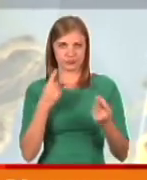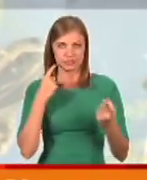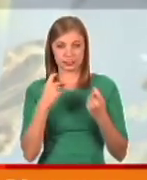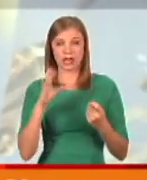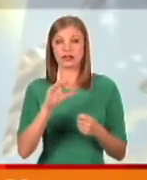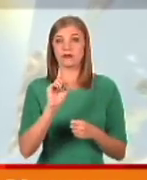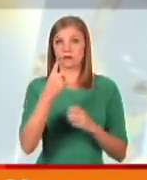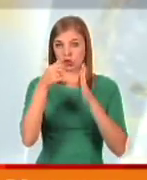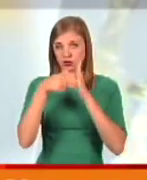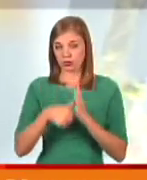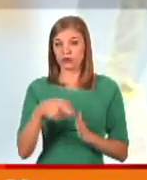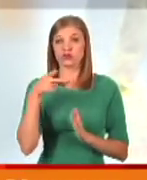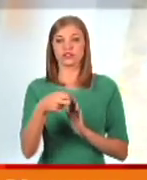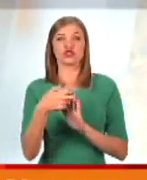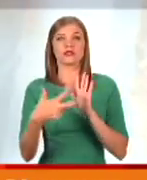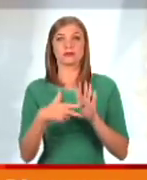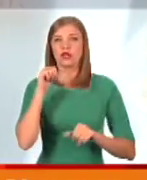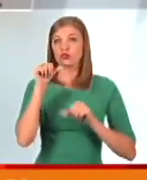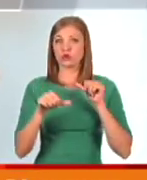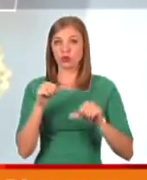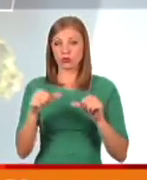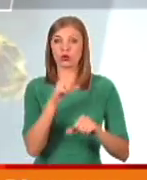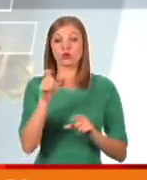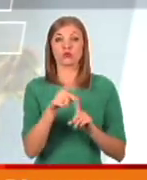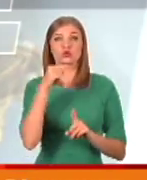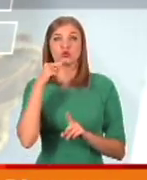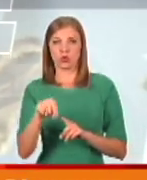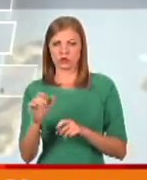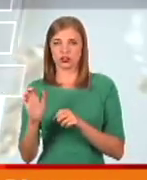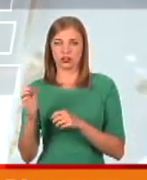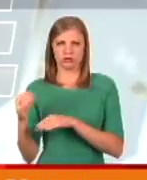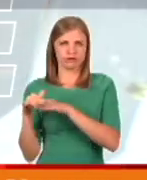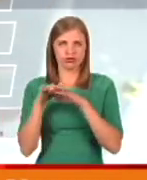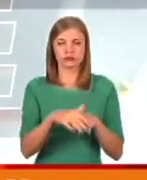у першому півріччі 2018 року із Росії надійшло